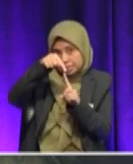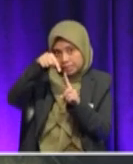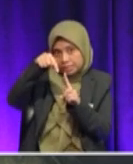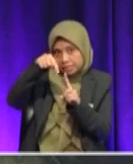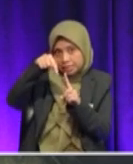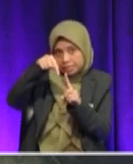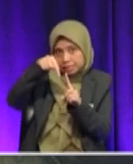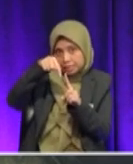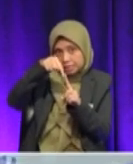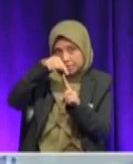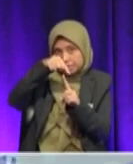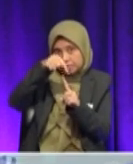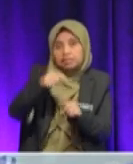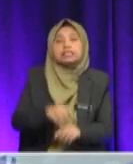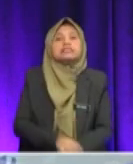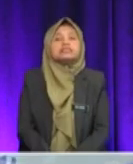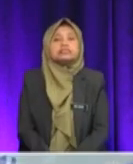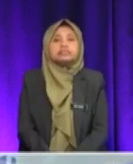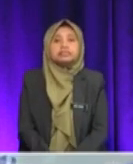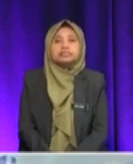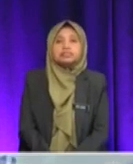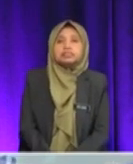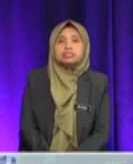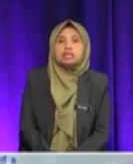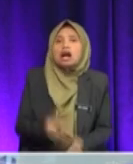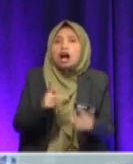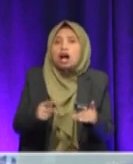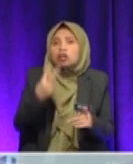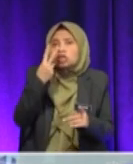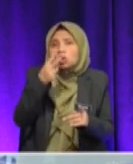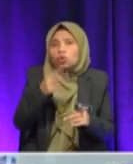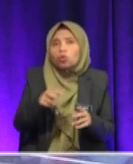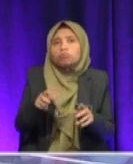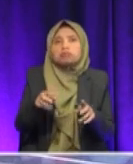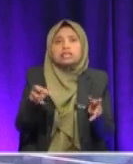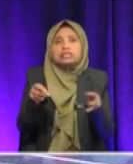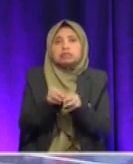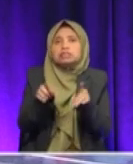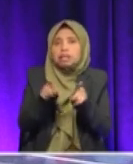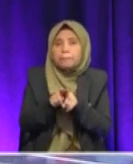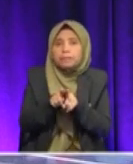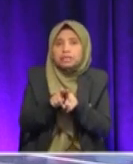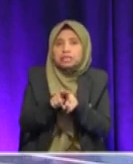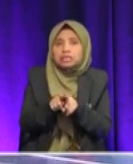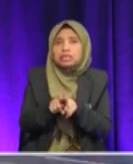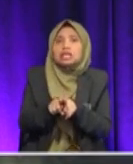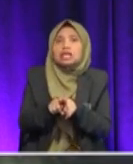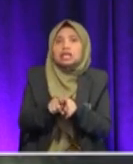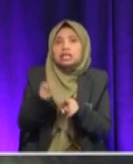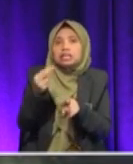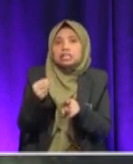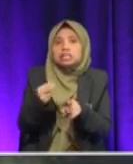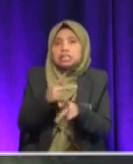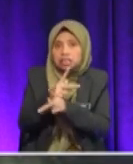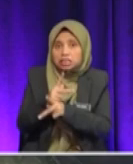50 sini dia berlekuk segmennya ah kalau tengok seakan kami cepet salah hati-hati kalau membeli di